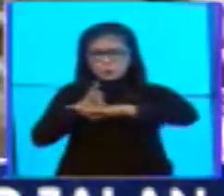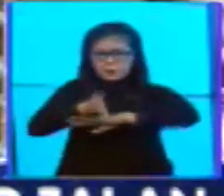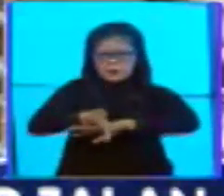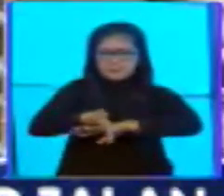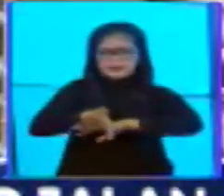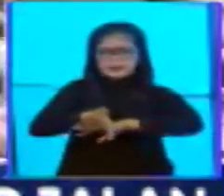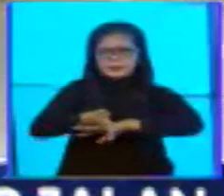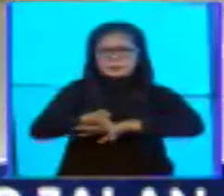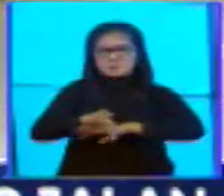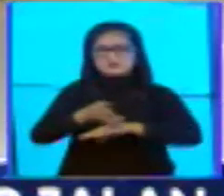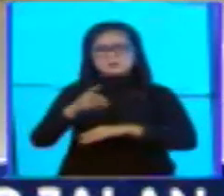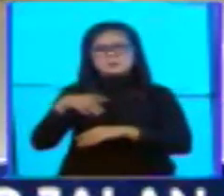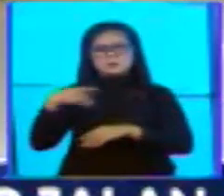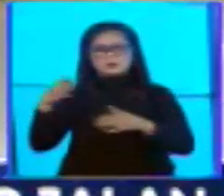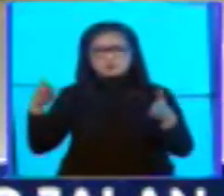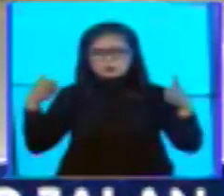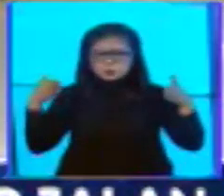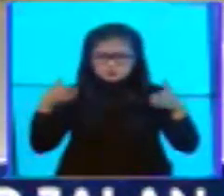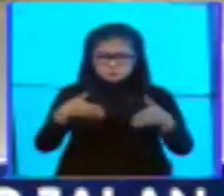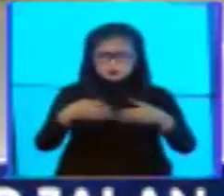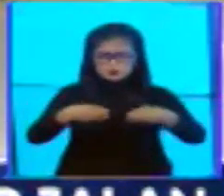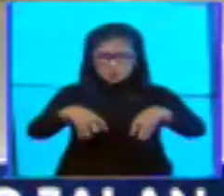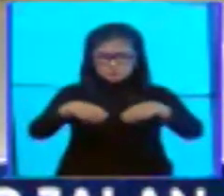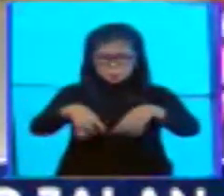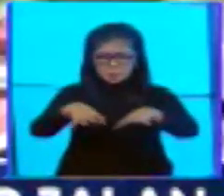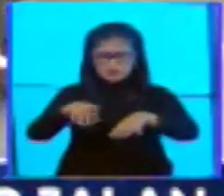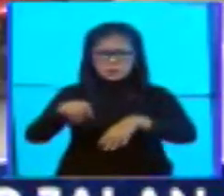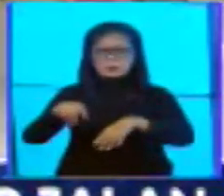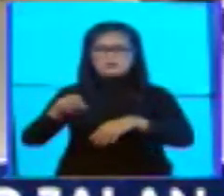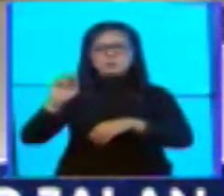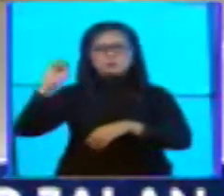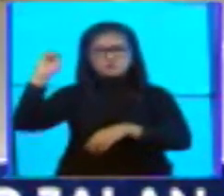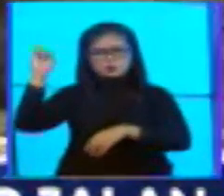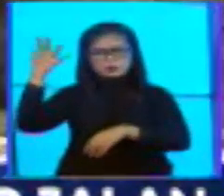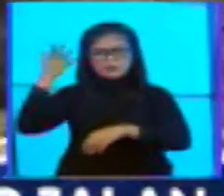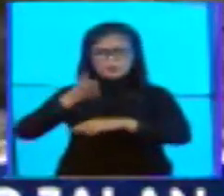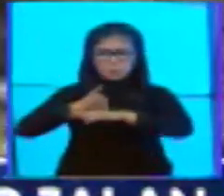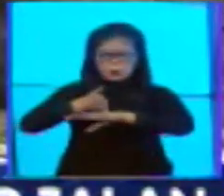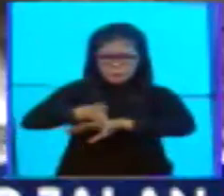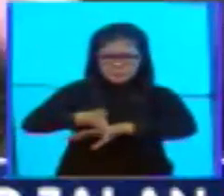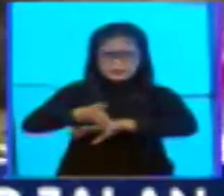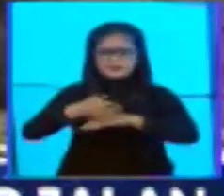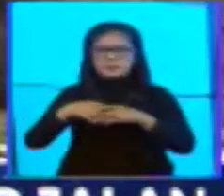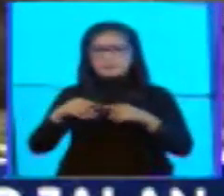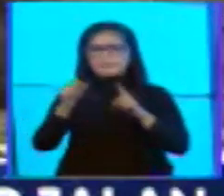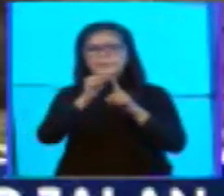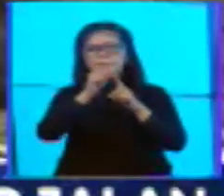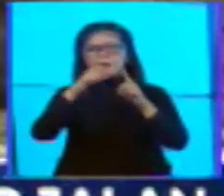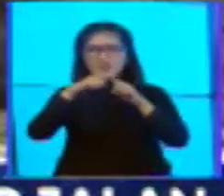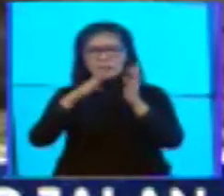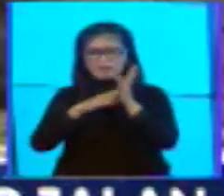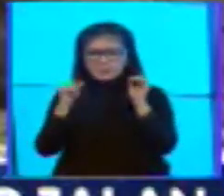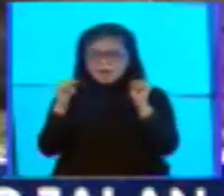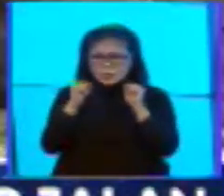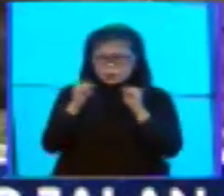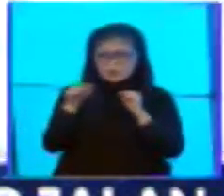kurban. Tadi kami juga sempat bertanya kepada sejumlah pedagang, pihaknya menyebut dalam masa PPKM darurat ini mereka tetap